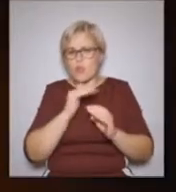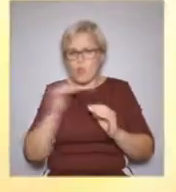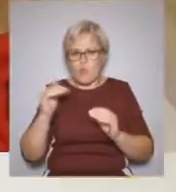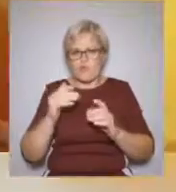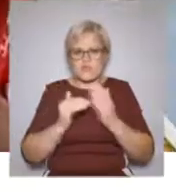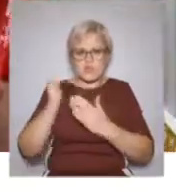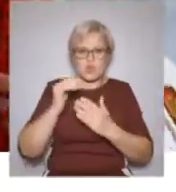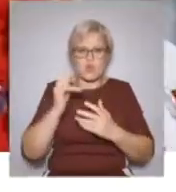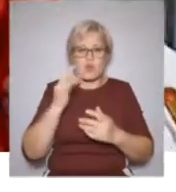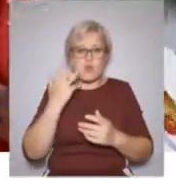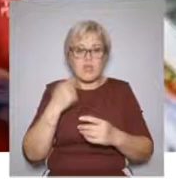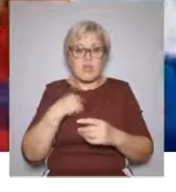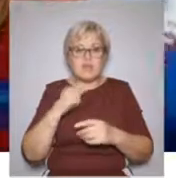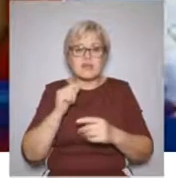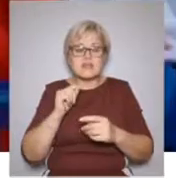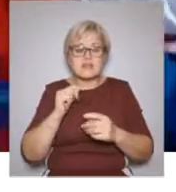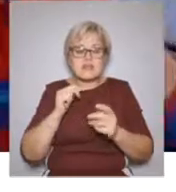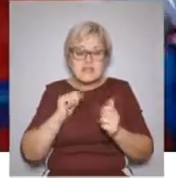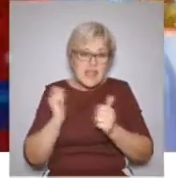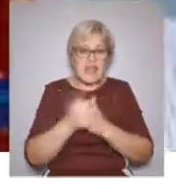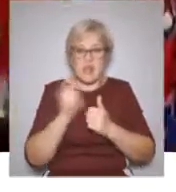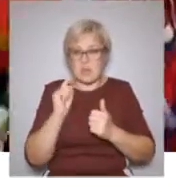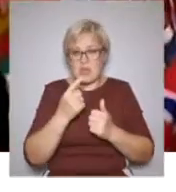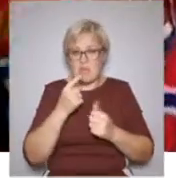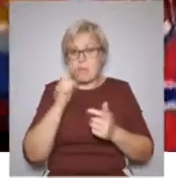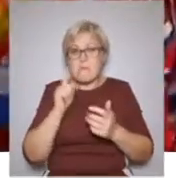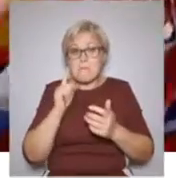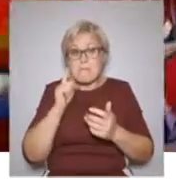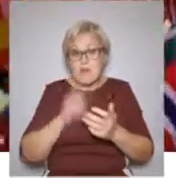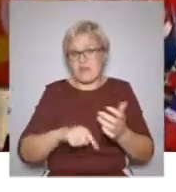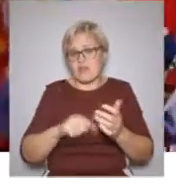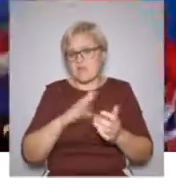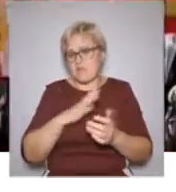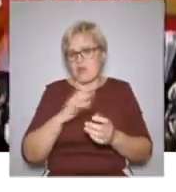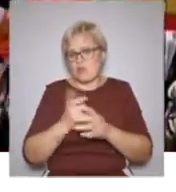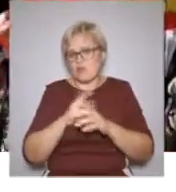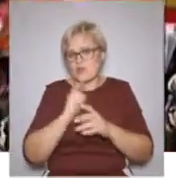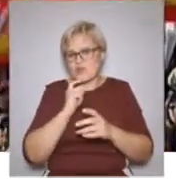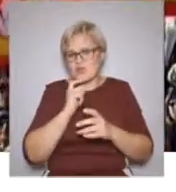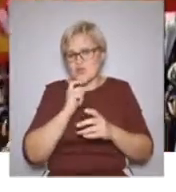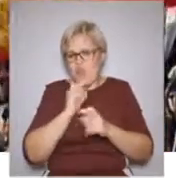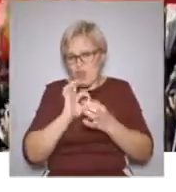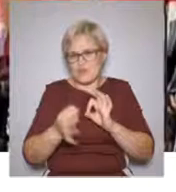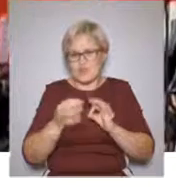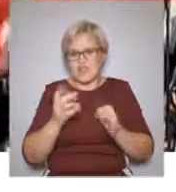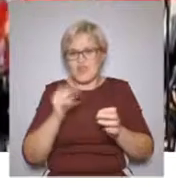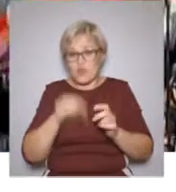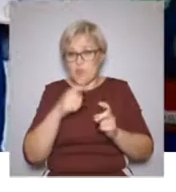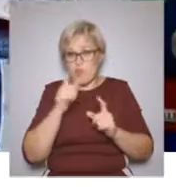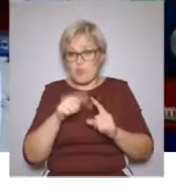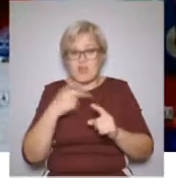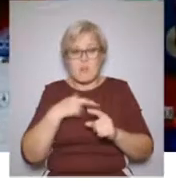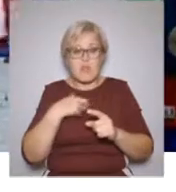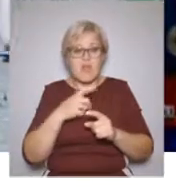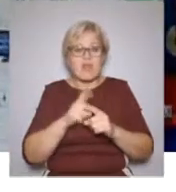формула нет такого уровня высокой куда заехал первым быть конечно поверить в это